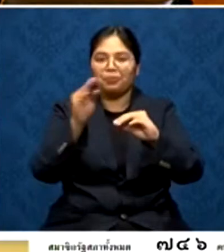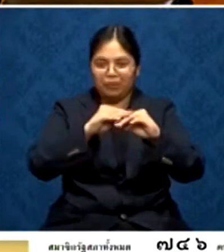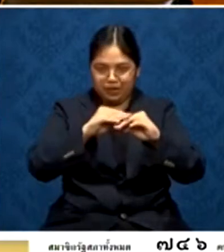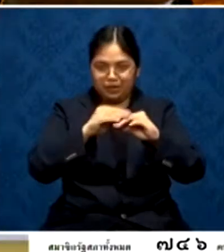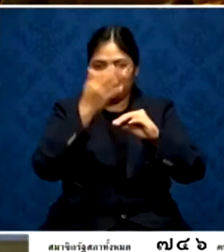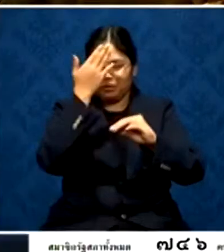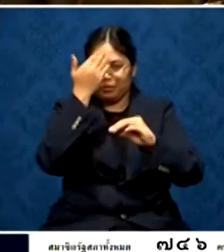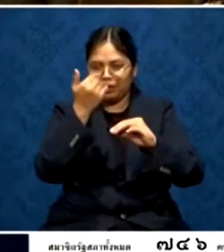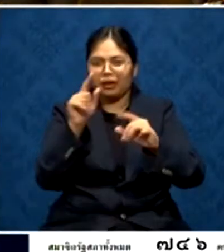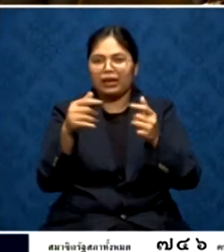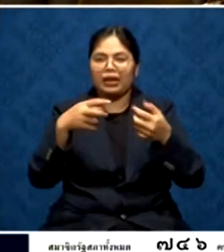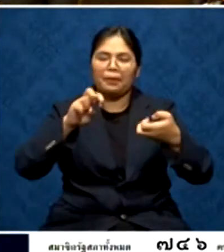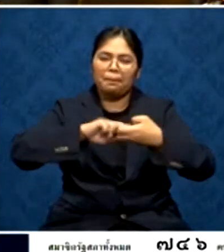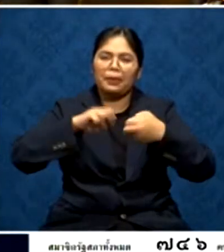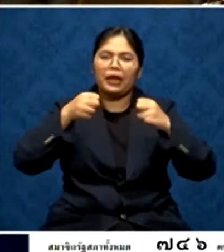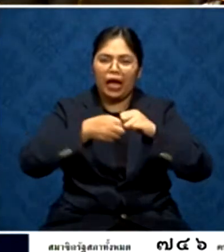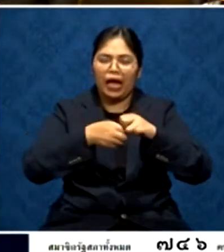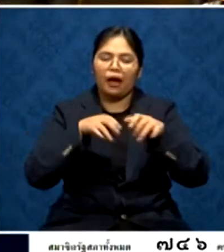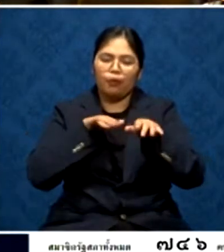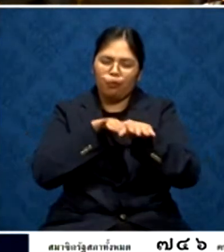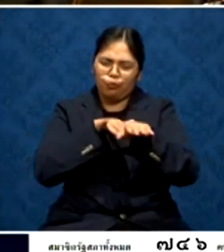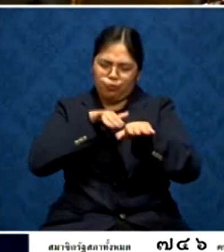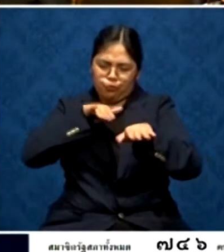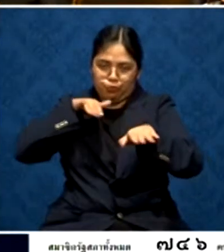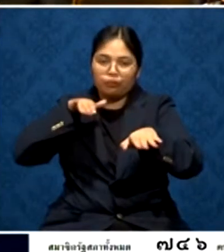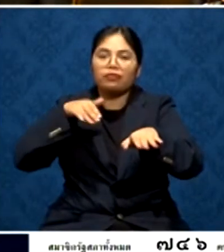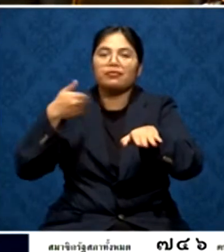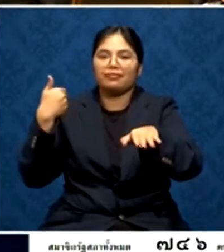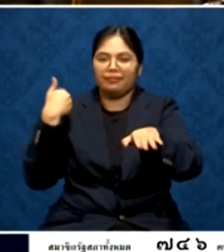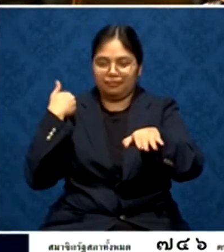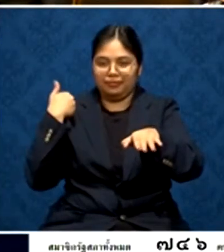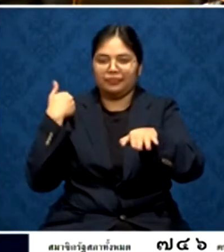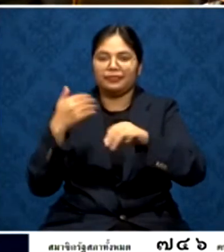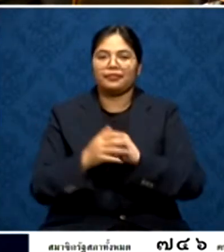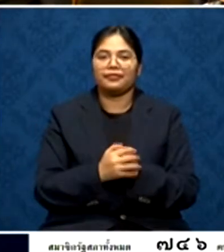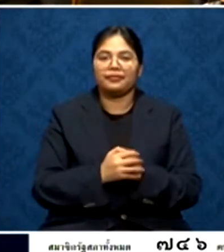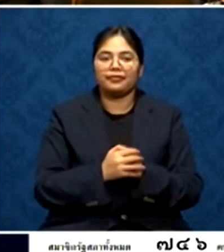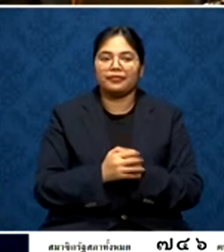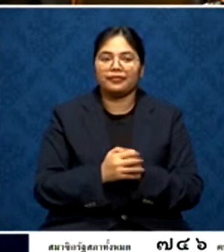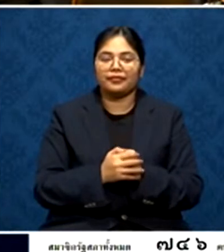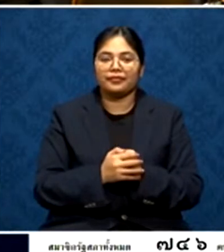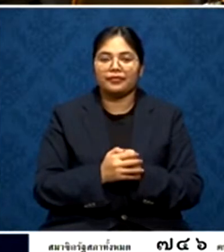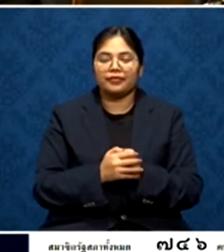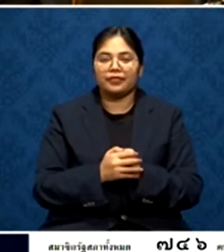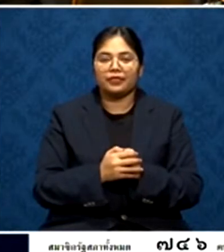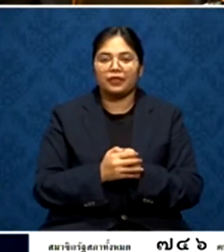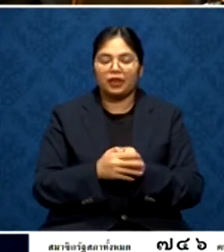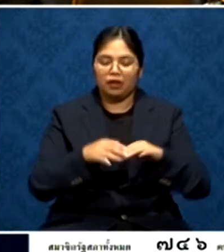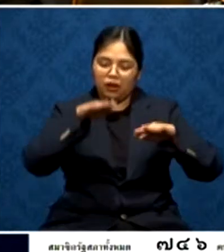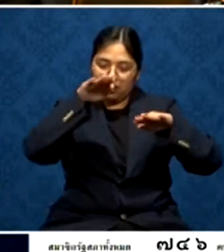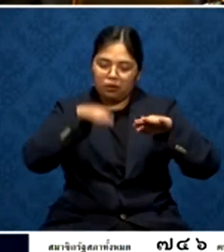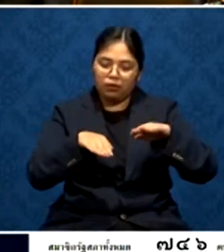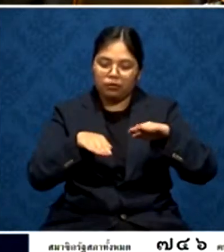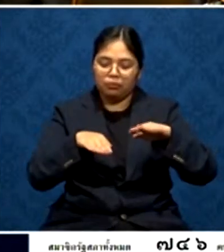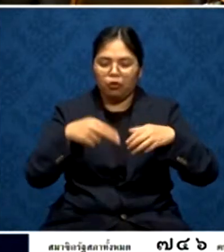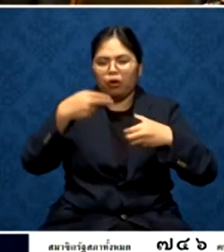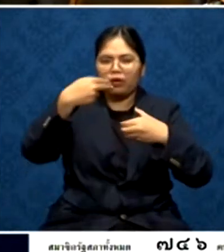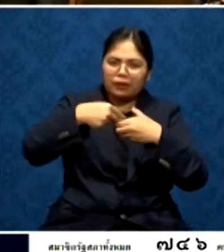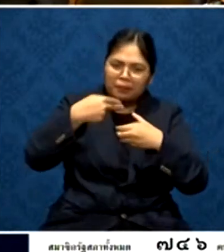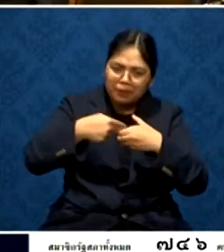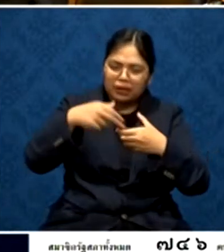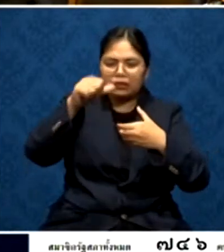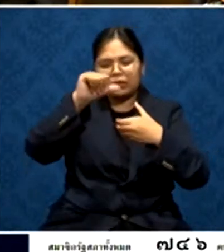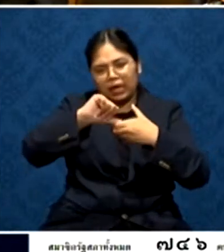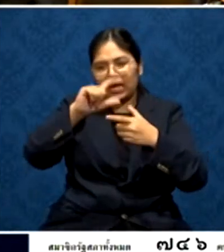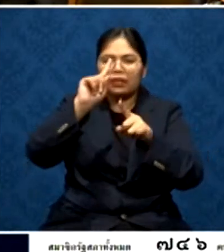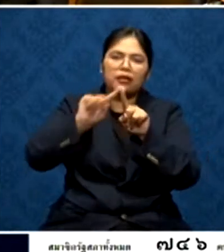การแก้ไขปัญหาการจราจรที่ติดขัดลดการใช้พลังงานและที่สำคั